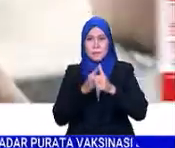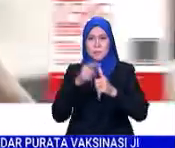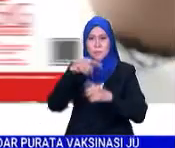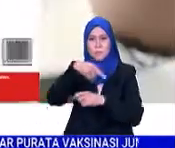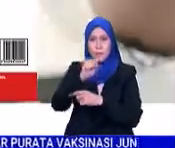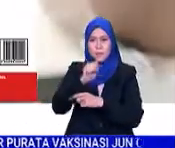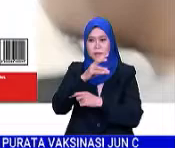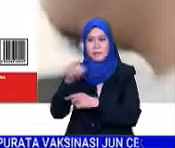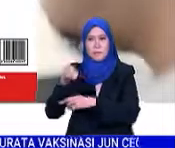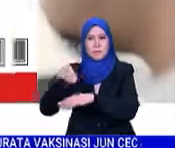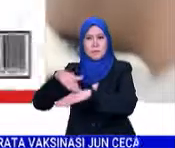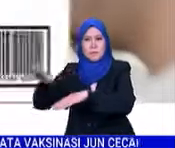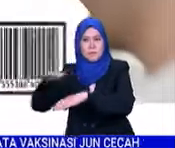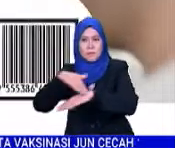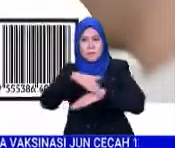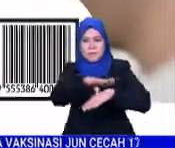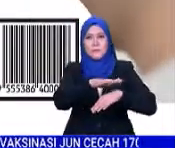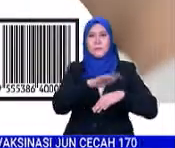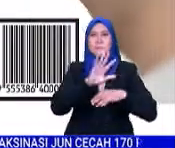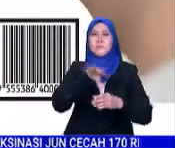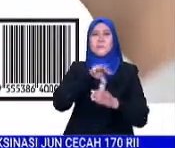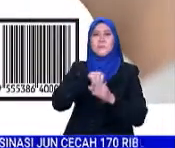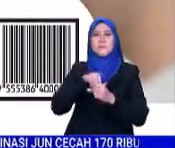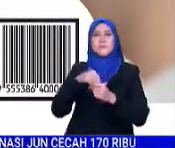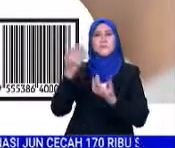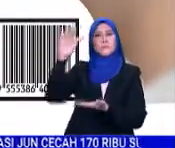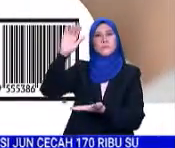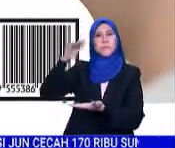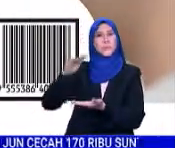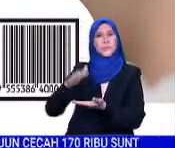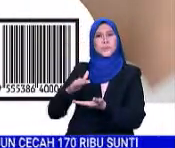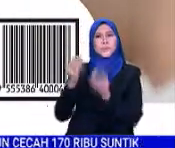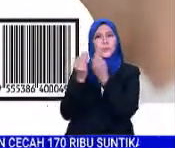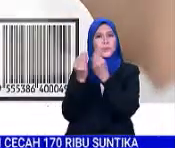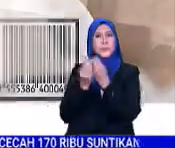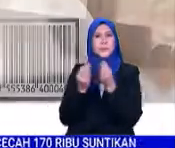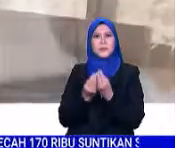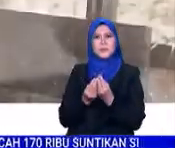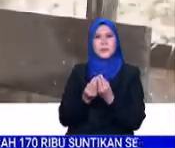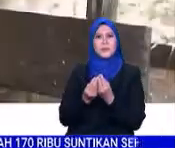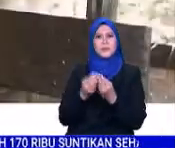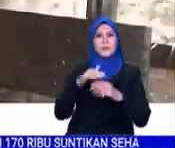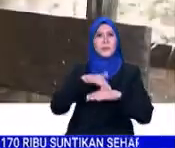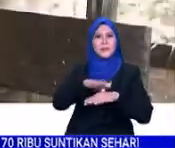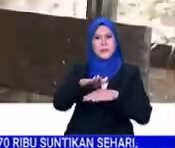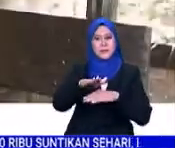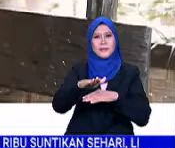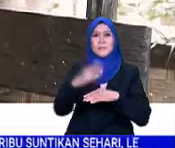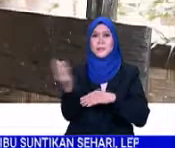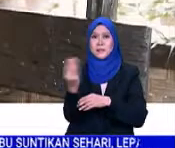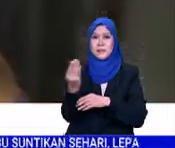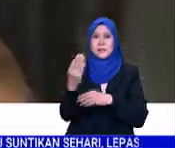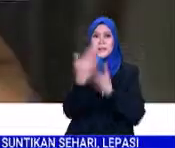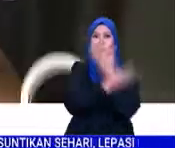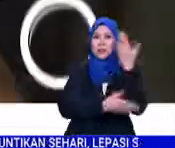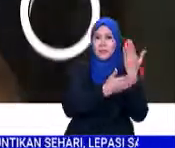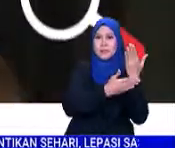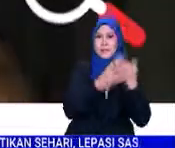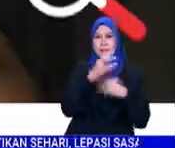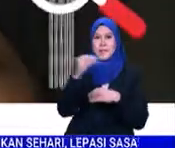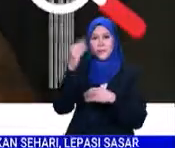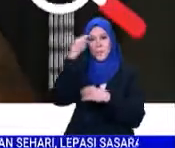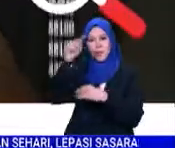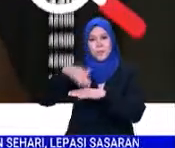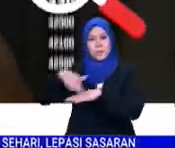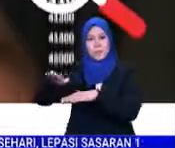pos dan kurier. Ini melibatkan penurunan ketara dalam jumlah mail biasa seluruh negara manakala perniagaan kurier